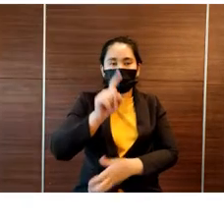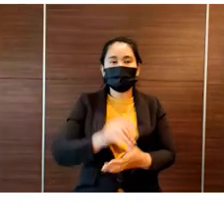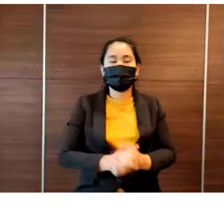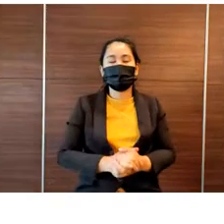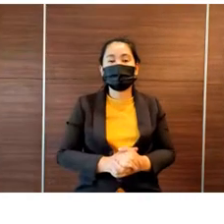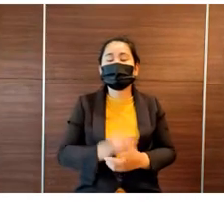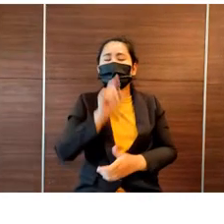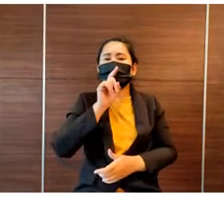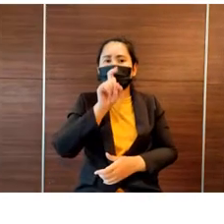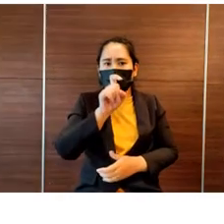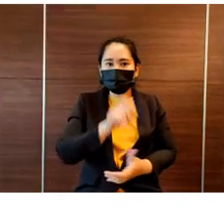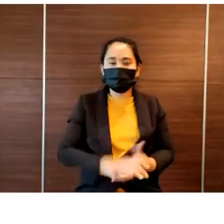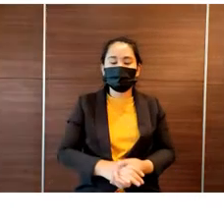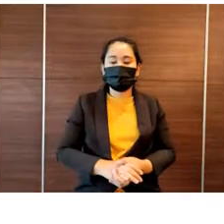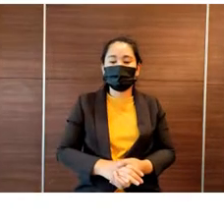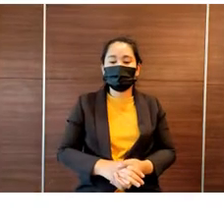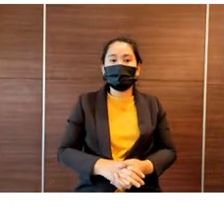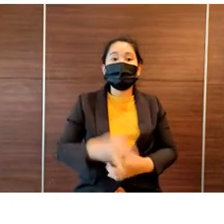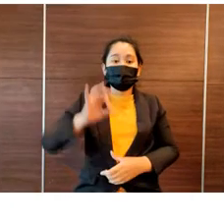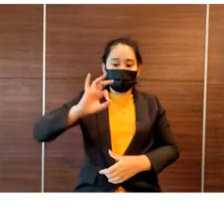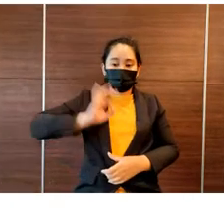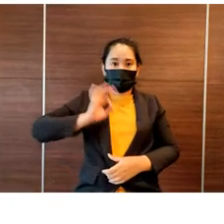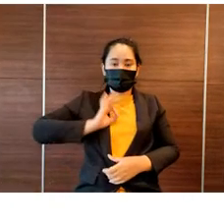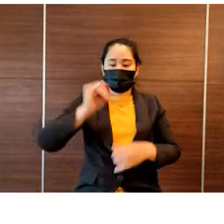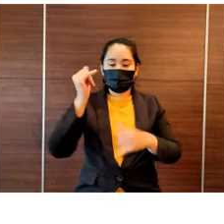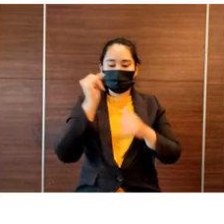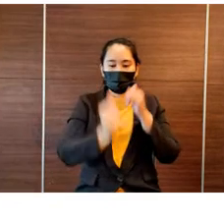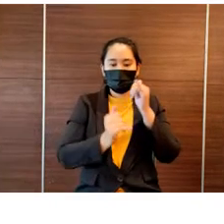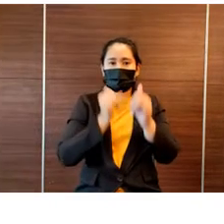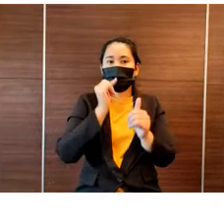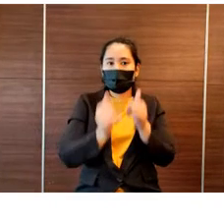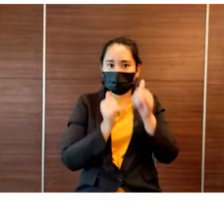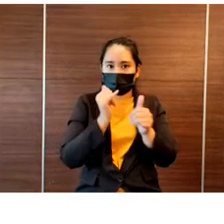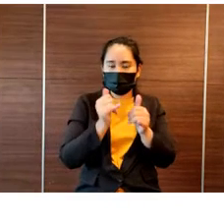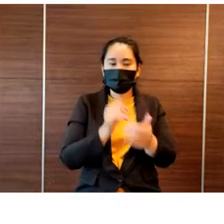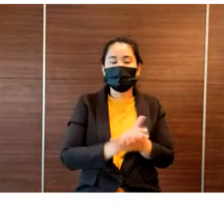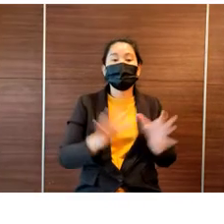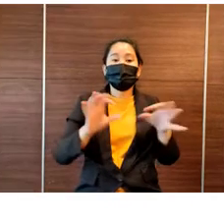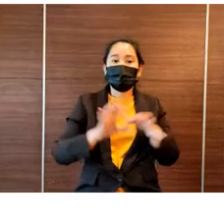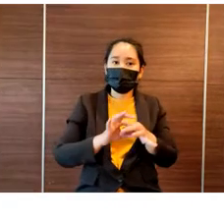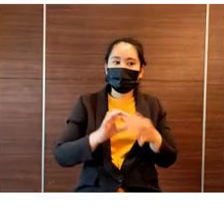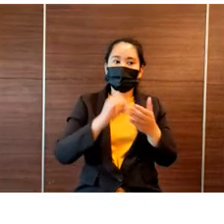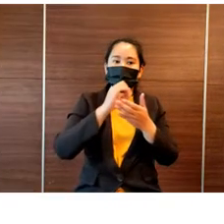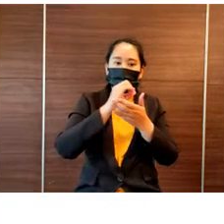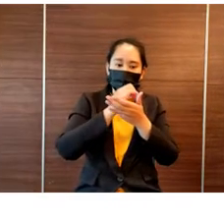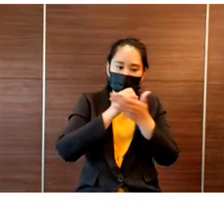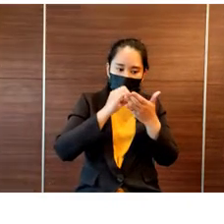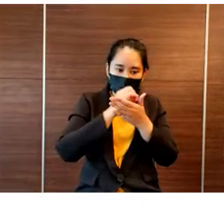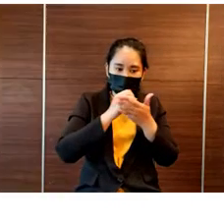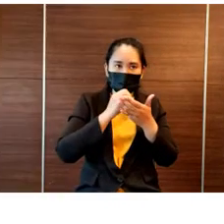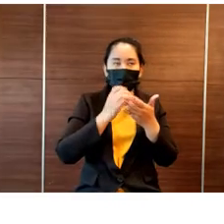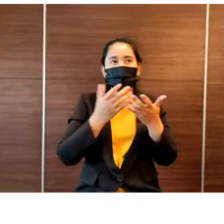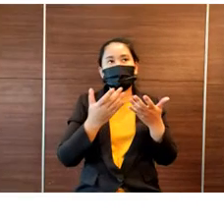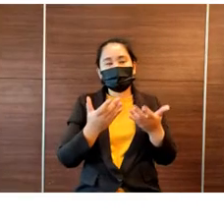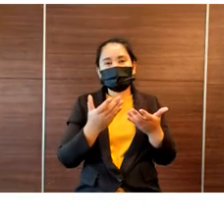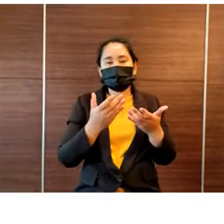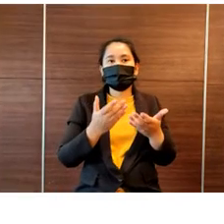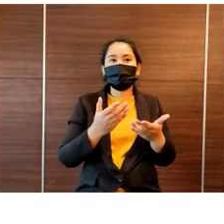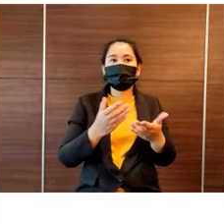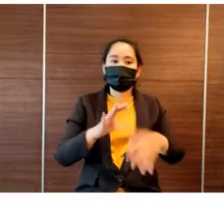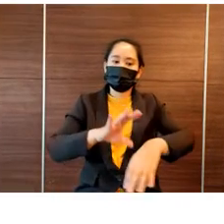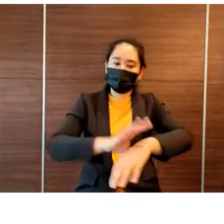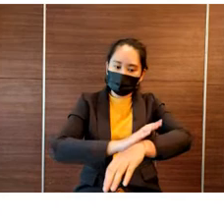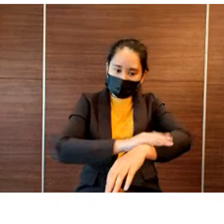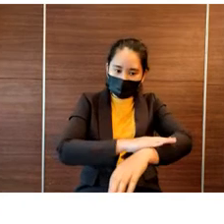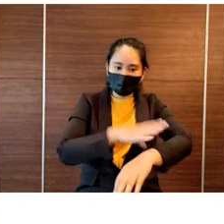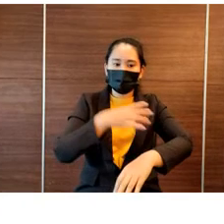ถามนิดนึงค่ะสมาชิกที่เข้าร่วมเนาะอาจจะทั้งมาด้วยเรื่องของการที่อยากจะมาสาวหน้าด้วย